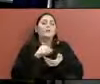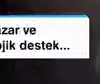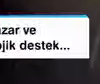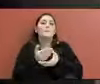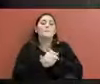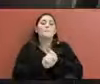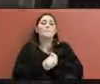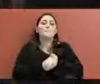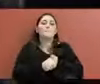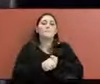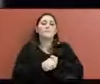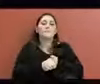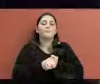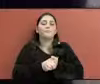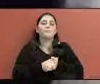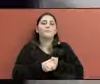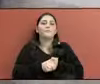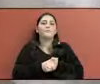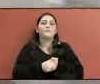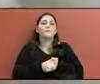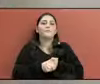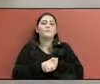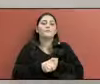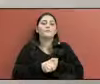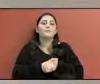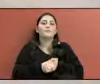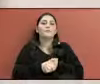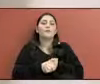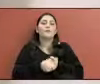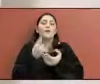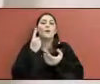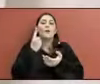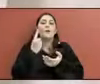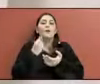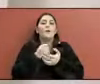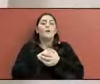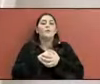Evet. Şimdi şöyle, bir kere